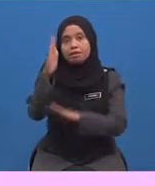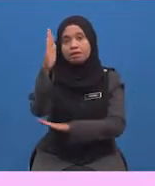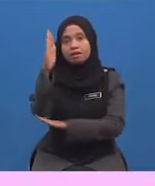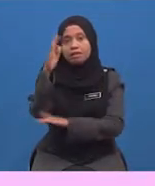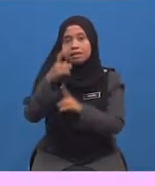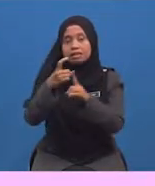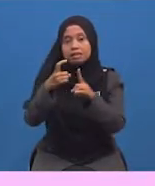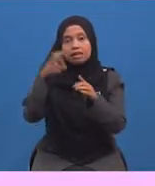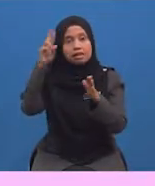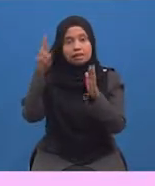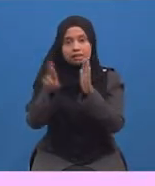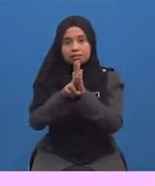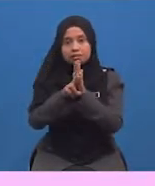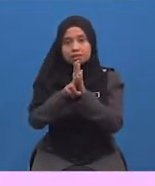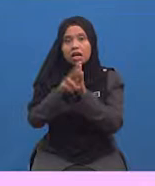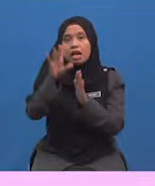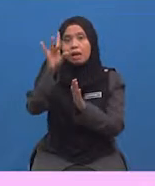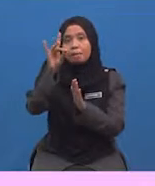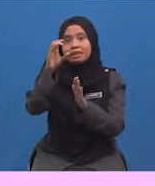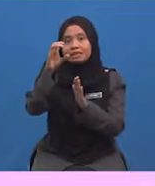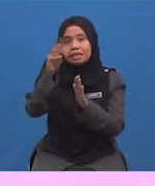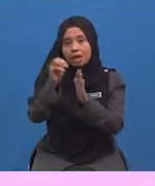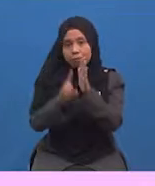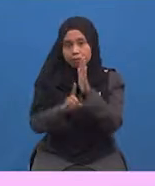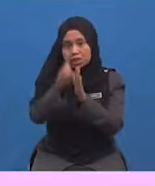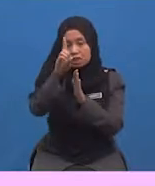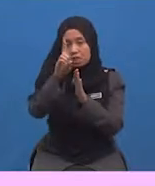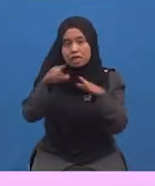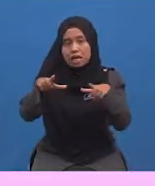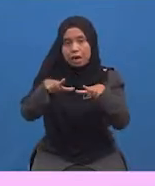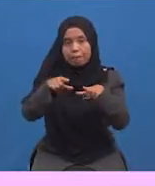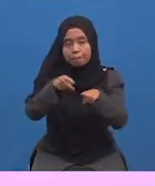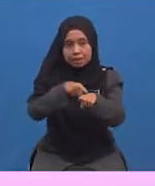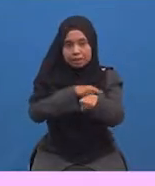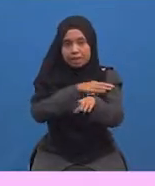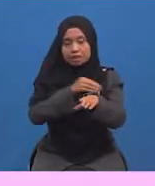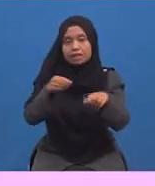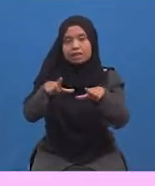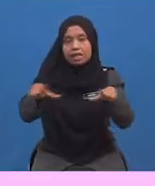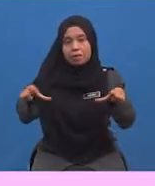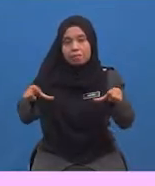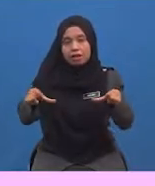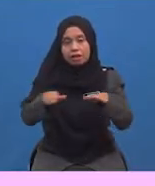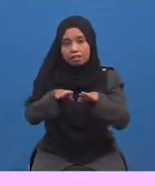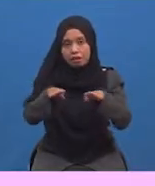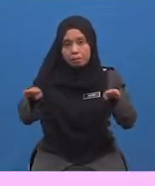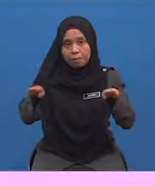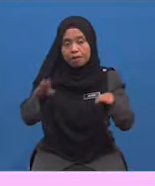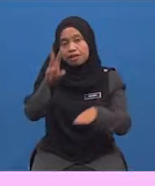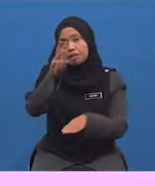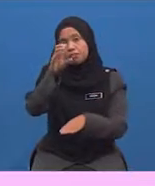Dari rajah diberi tinggi piramid ialah 8 cm, manakala panjang dan lebar tapak ialah 6